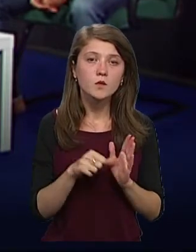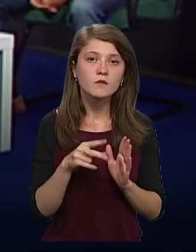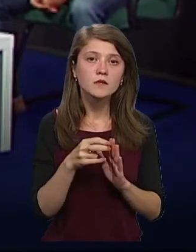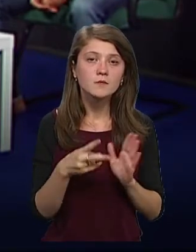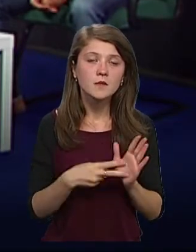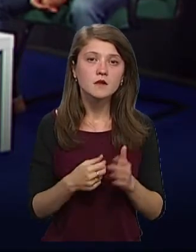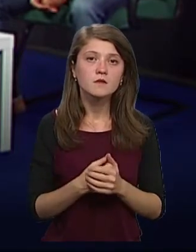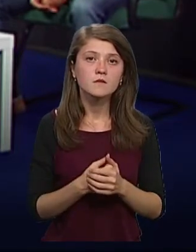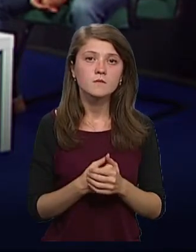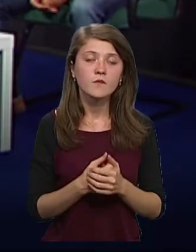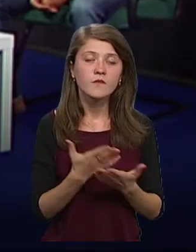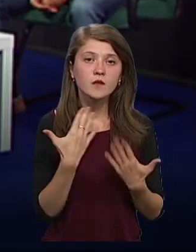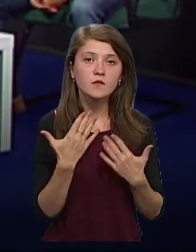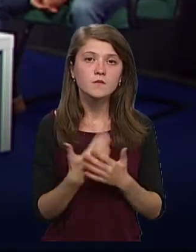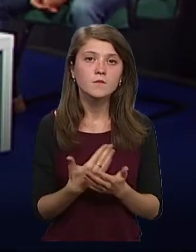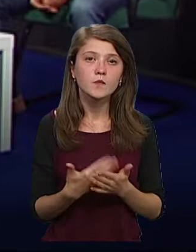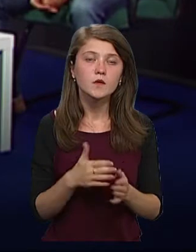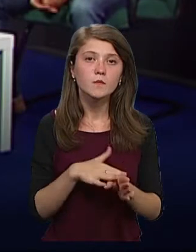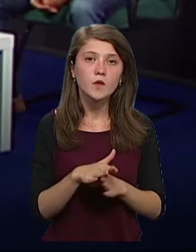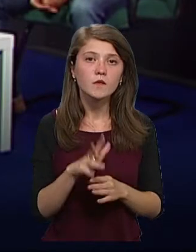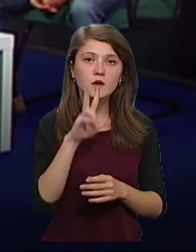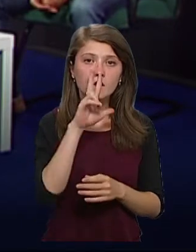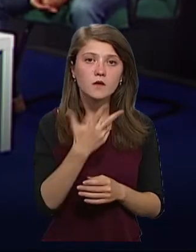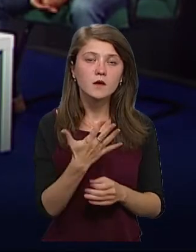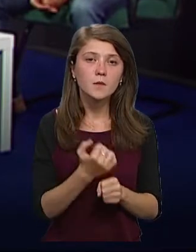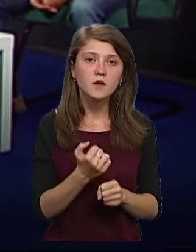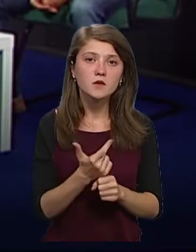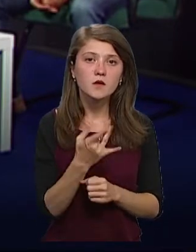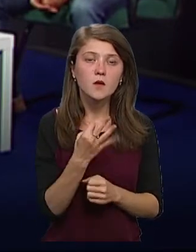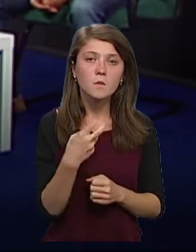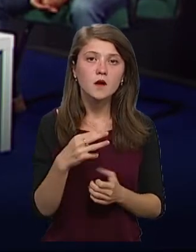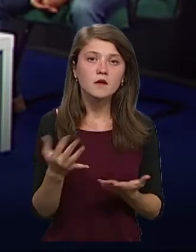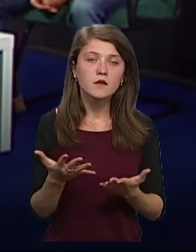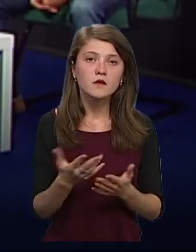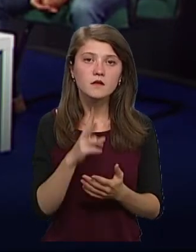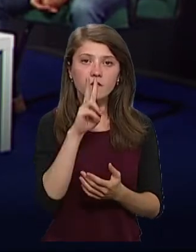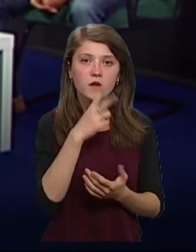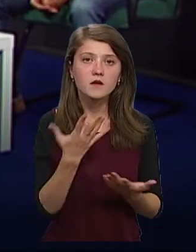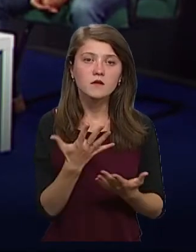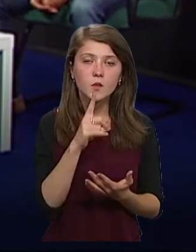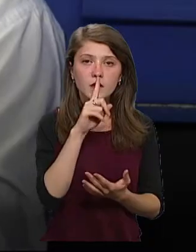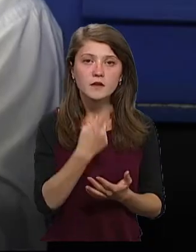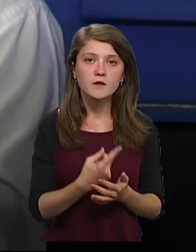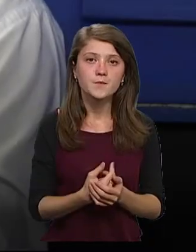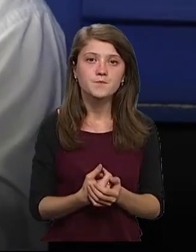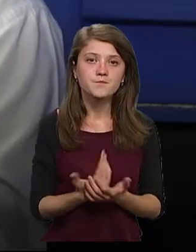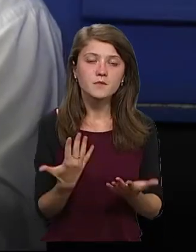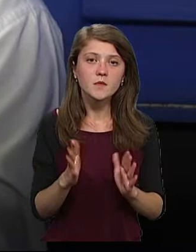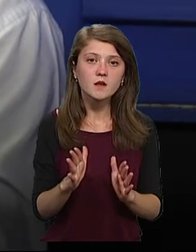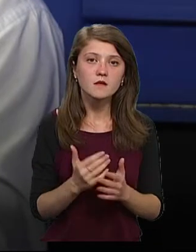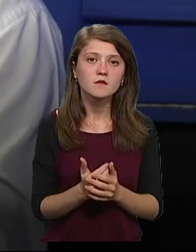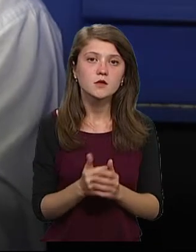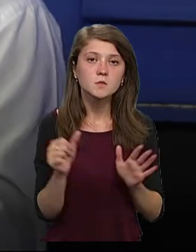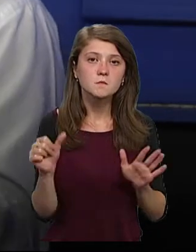прямі міжбюджетні відносини. Тобто повних 3 роки тільки працюють громади. Деякі 2 роки, деякі 1 рік. Деякі тільки ось